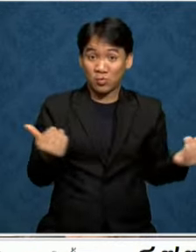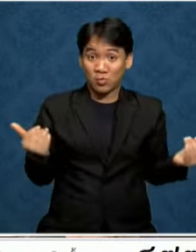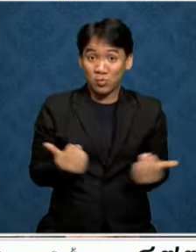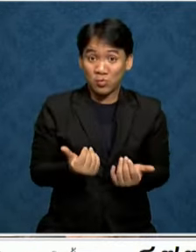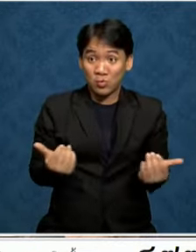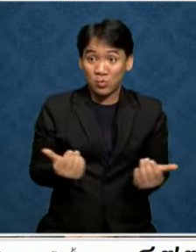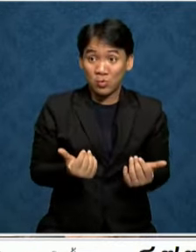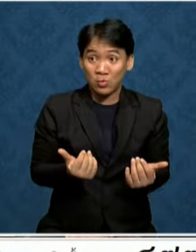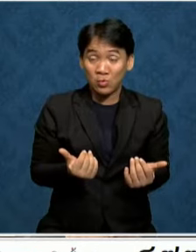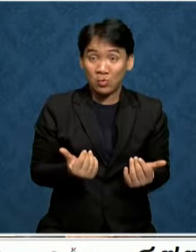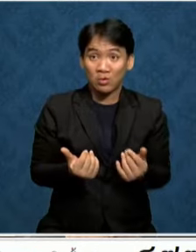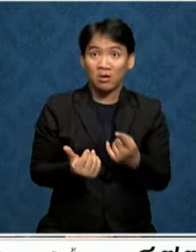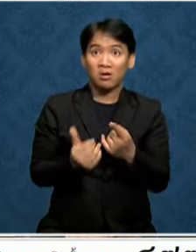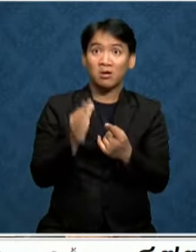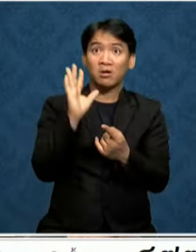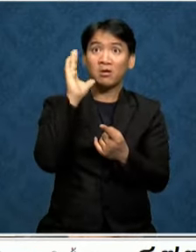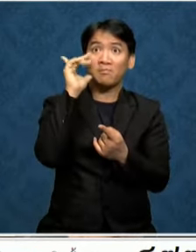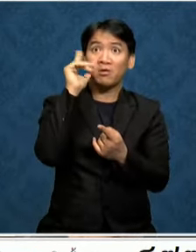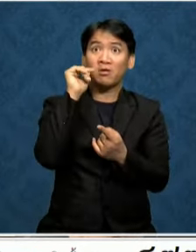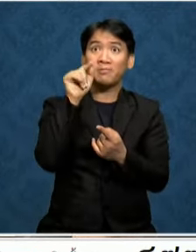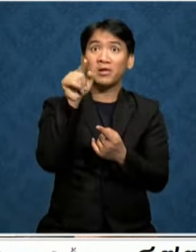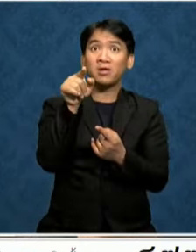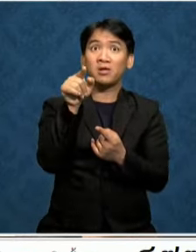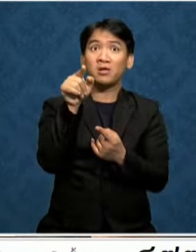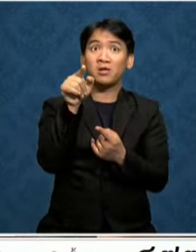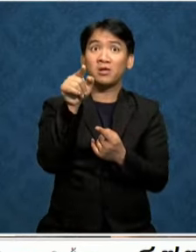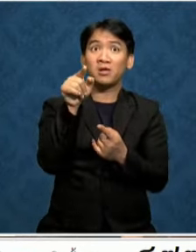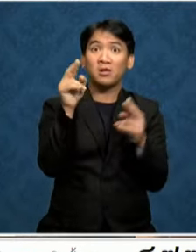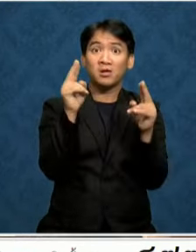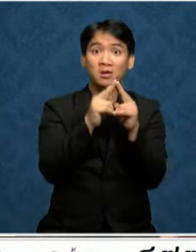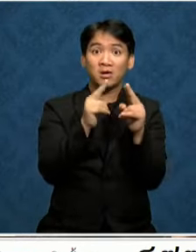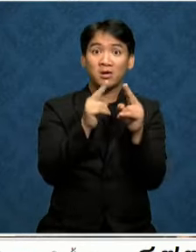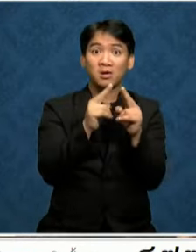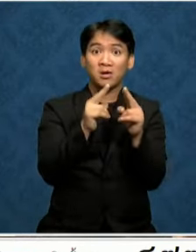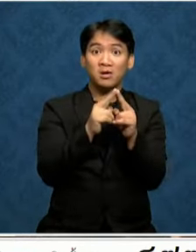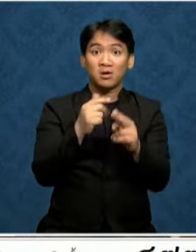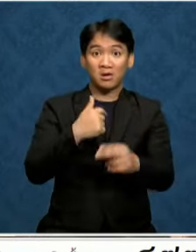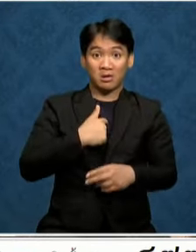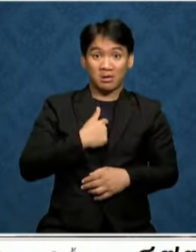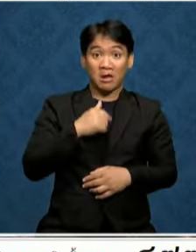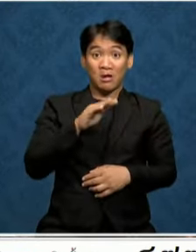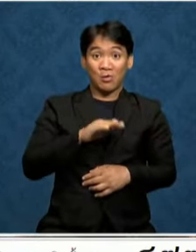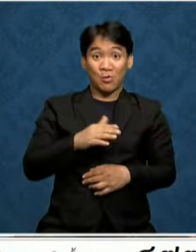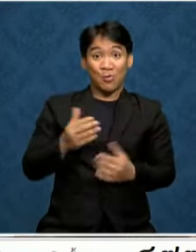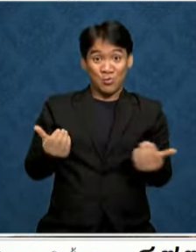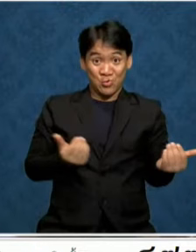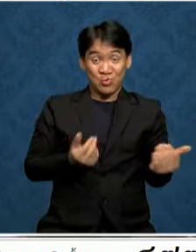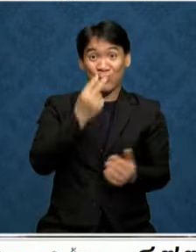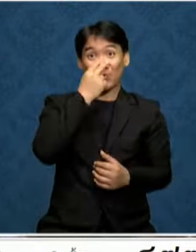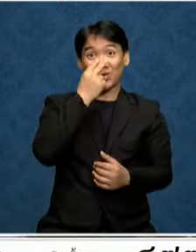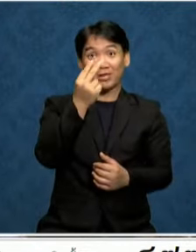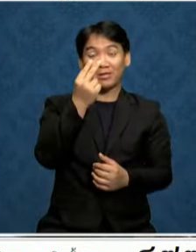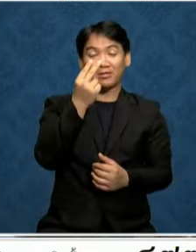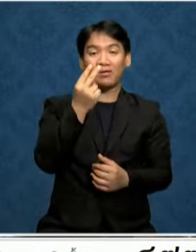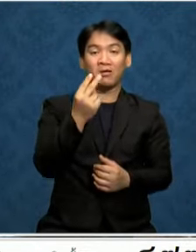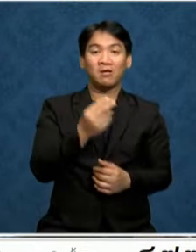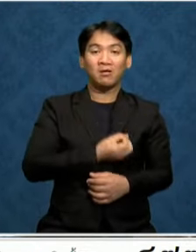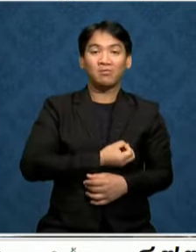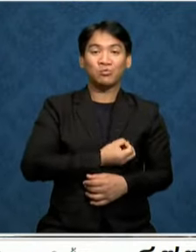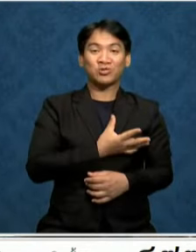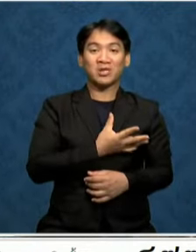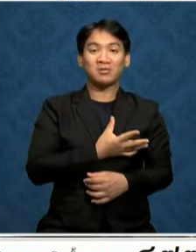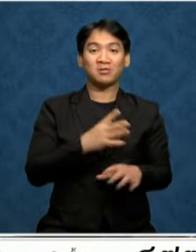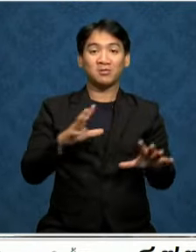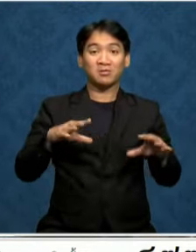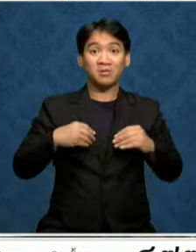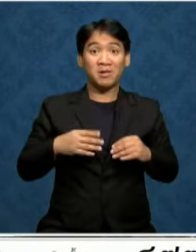พ่อแม่รู้ว่าลูกแสดงหนังโป๊ยังไงคือผมว่ามันเรื่องนี้มันก็อาจจะเกิดขึ้นได้ครับถ้ารับไม่ได้